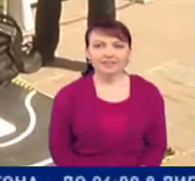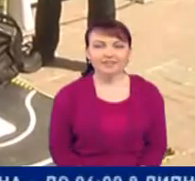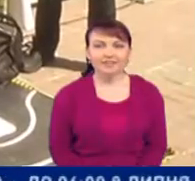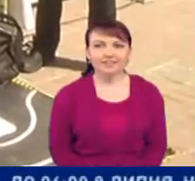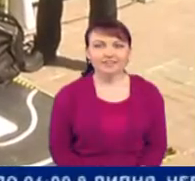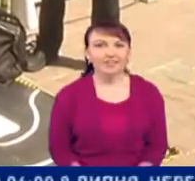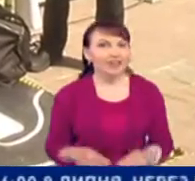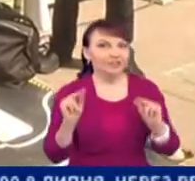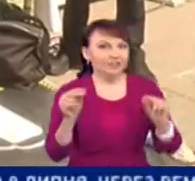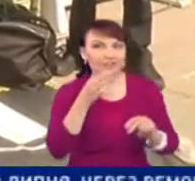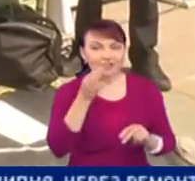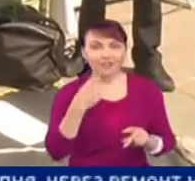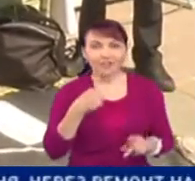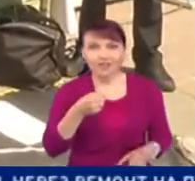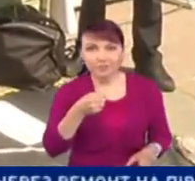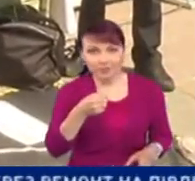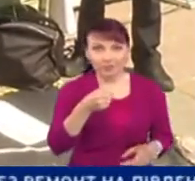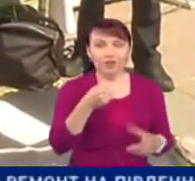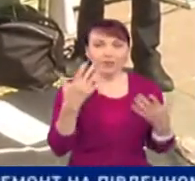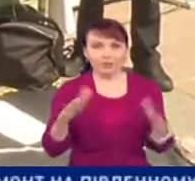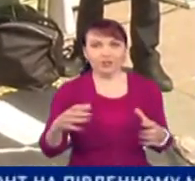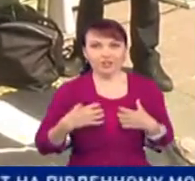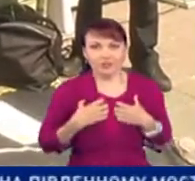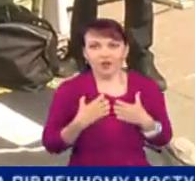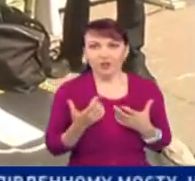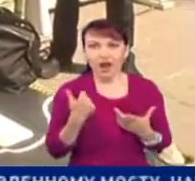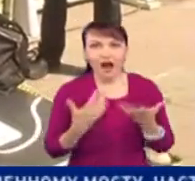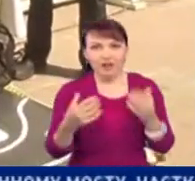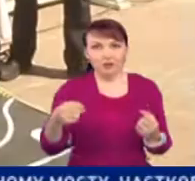Так, ну чесно скажу, я з мікрофоном, мені вже страшно, якщо я